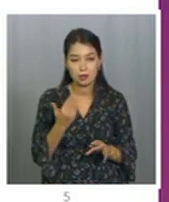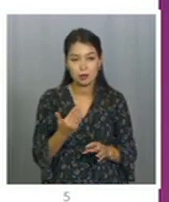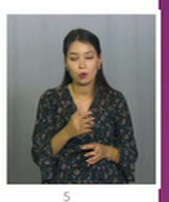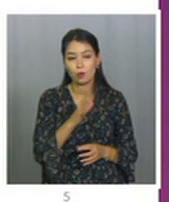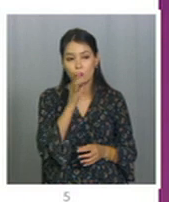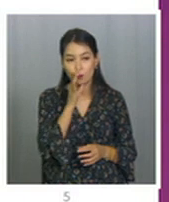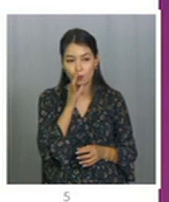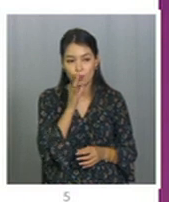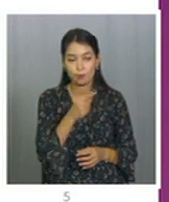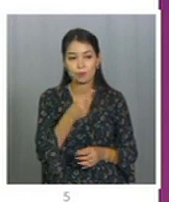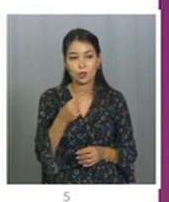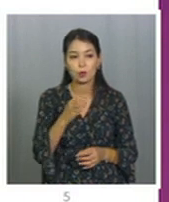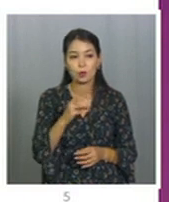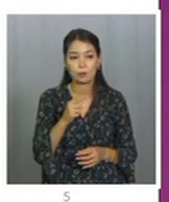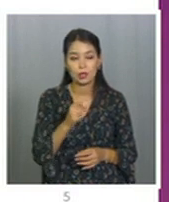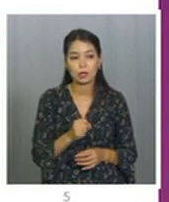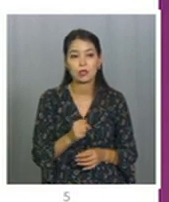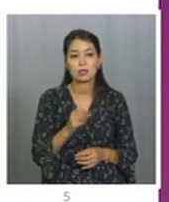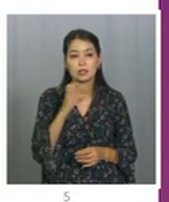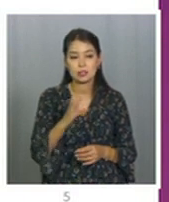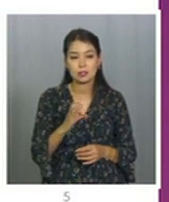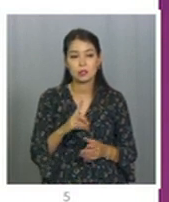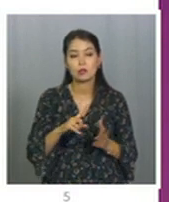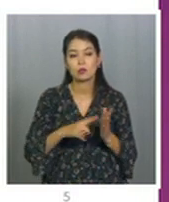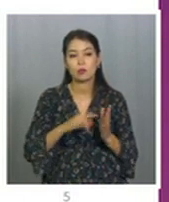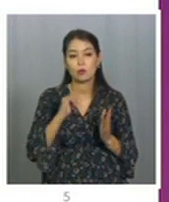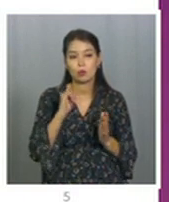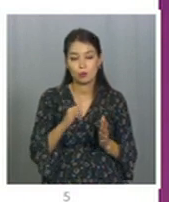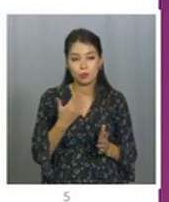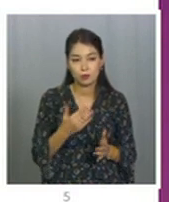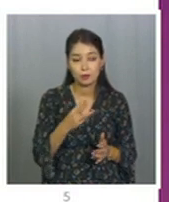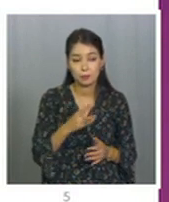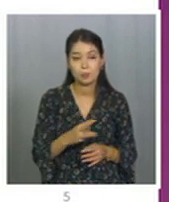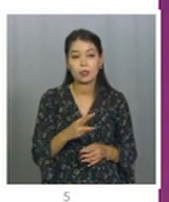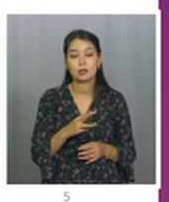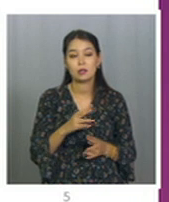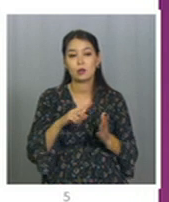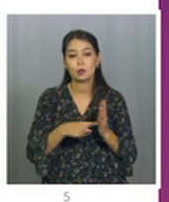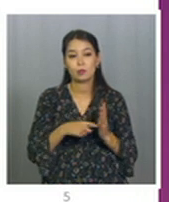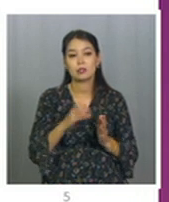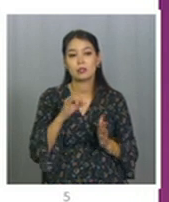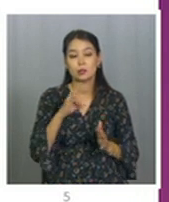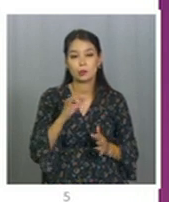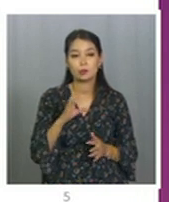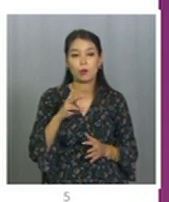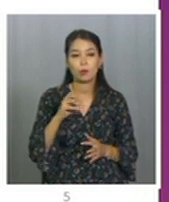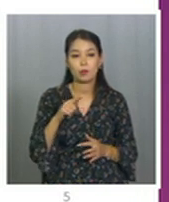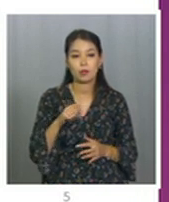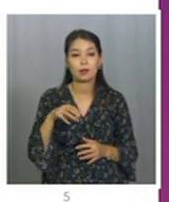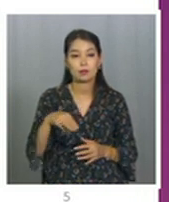минус омега көбейтілген С көбейтілген кернеудің максимум мәні көбейтілген синус омегаты болады